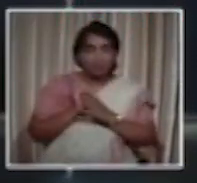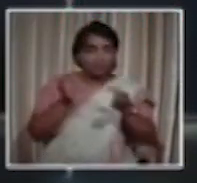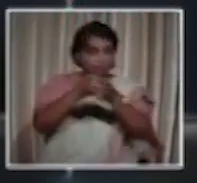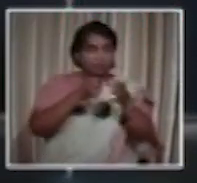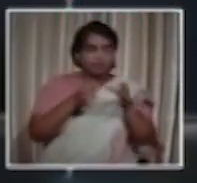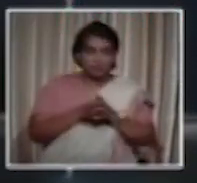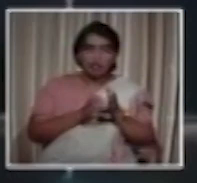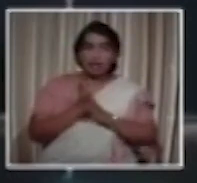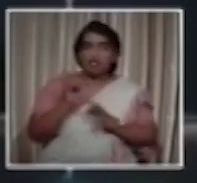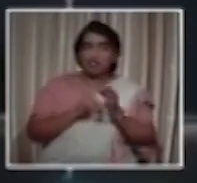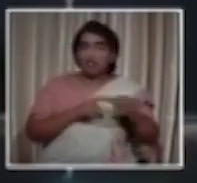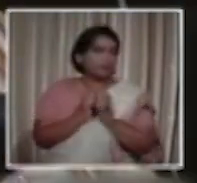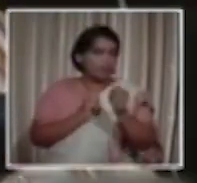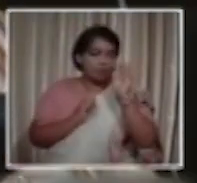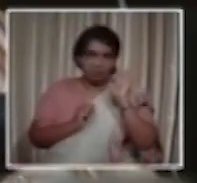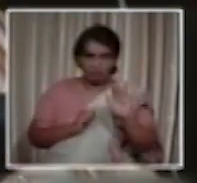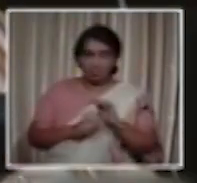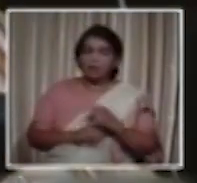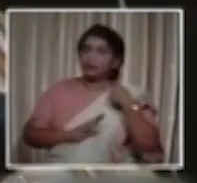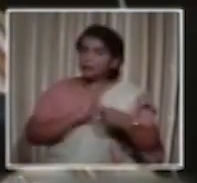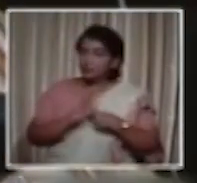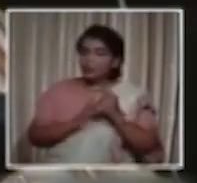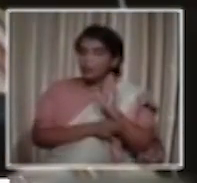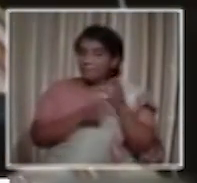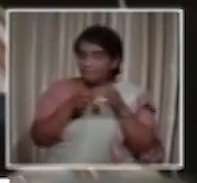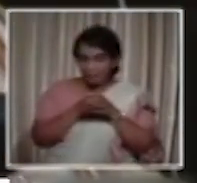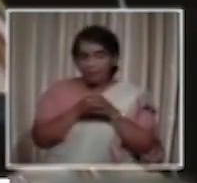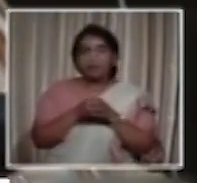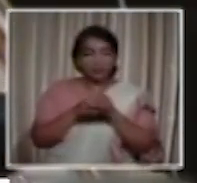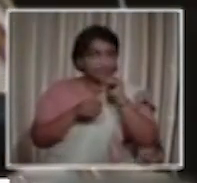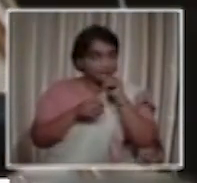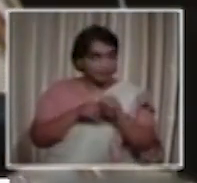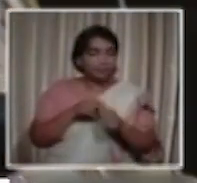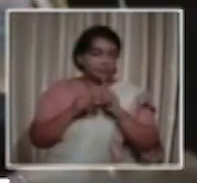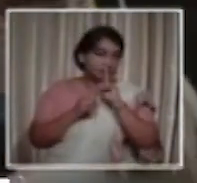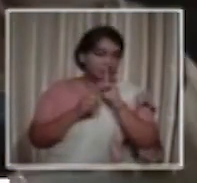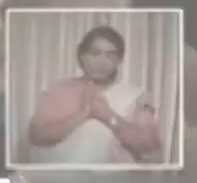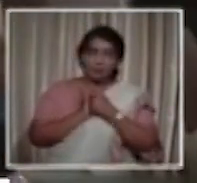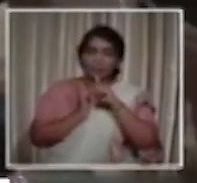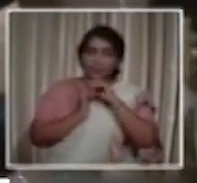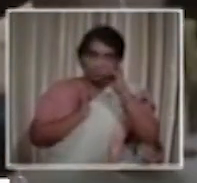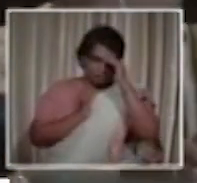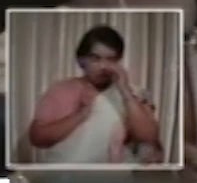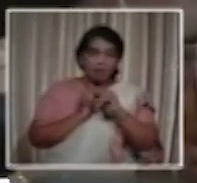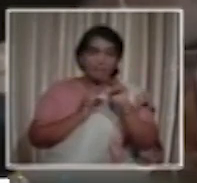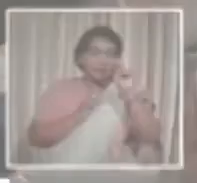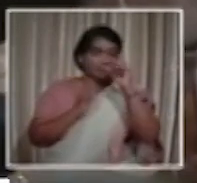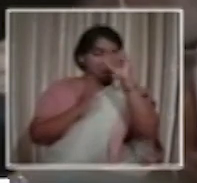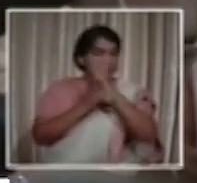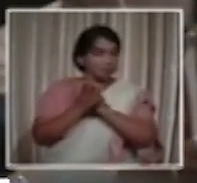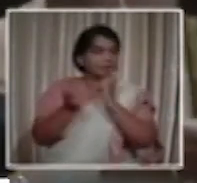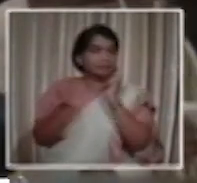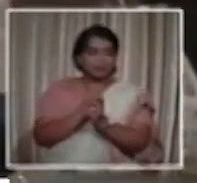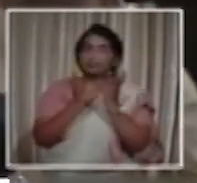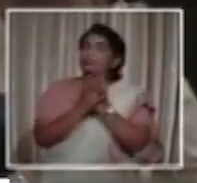මේ මන්ත්‍රීවරු සීල දෙනා මේකට එකතු කරනවා ශ්‍රී ලංකා නිදහස් පක්ෂය පැහැදිලිවම කියනවා කරු කතානායකතුමනි 20 වෙනි සංශෝධනය